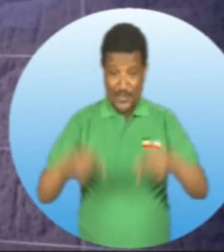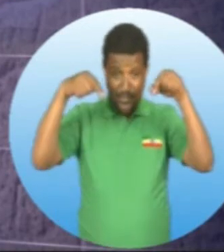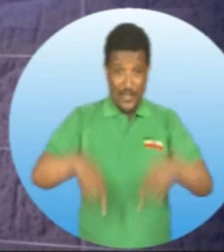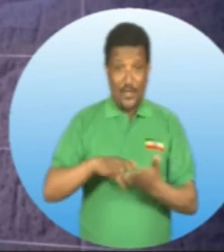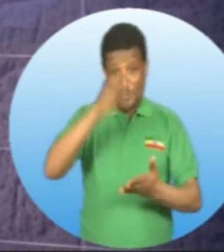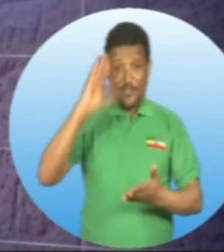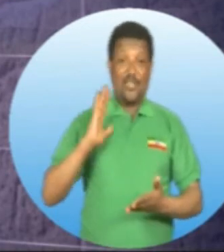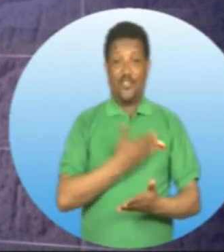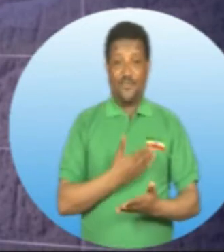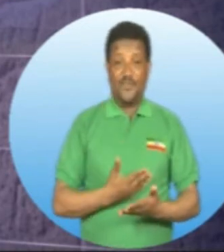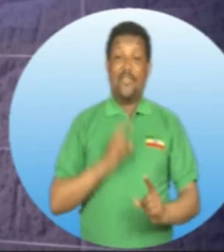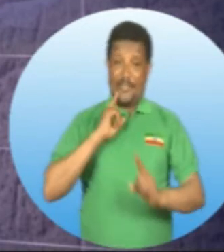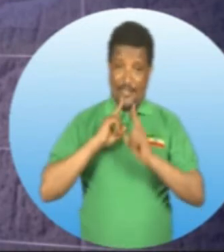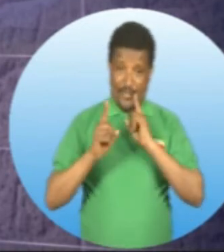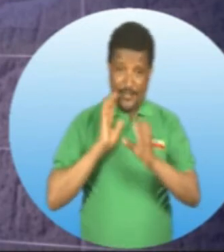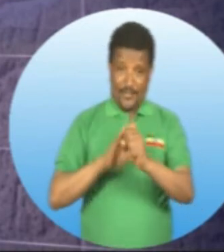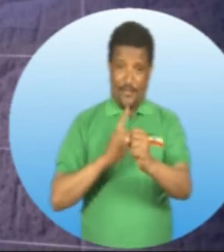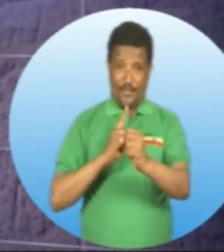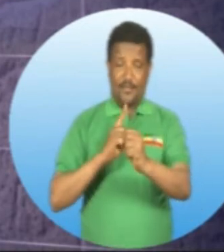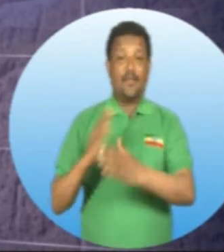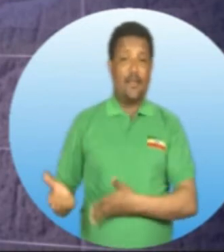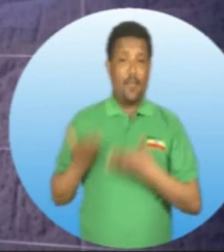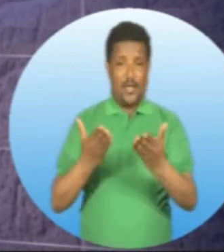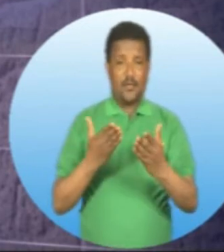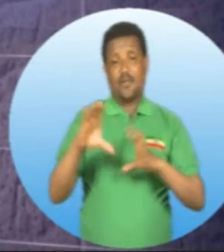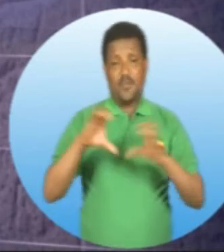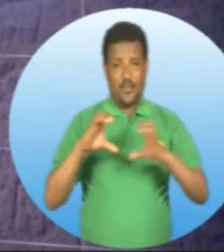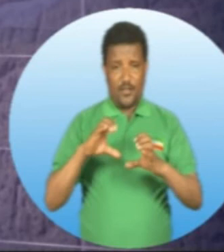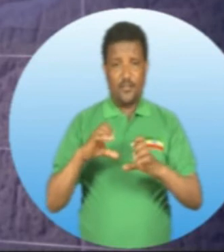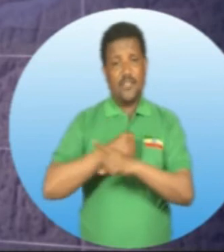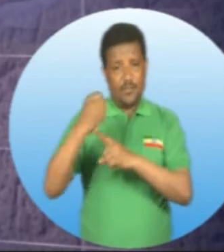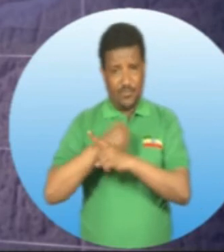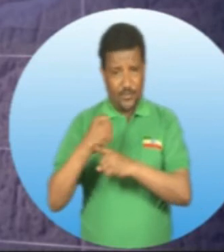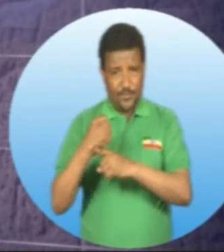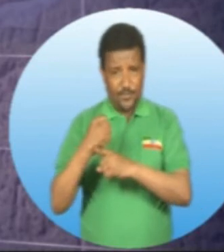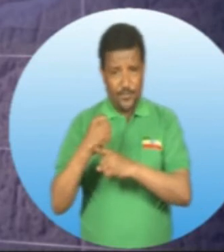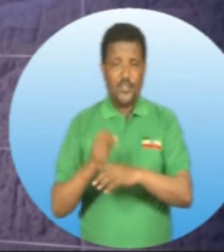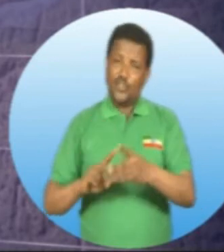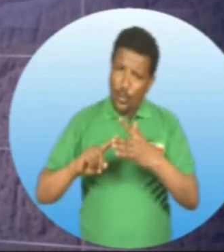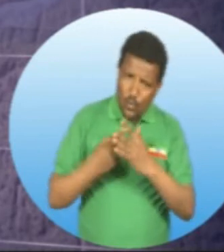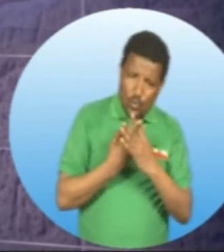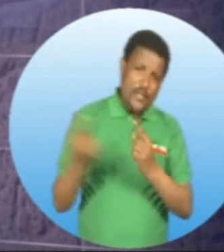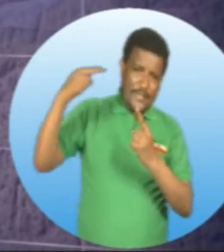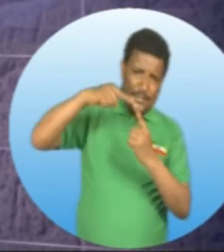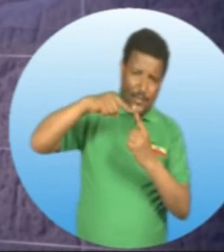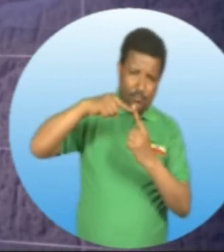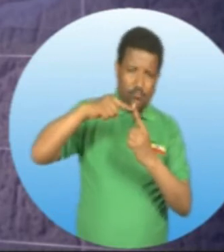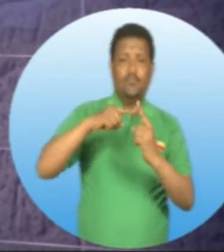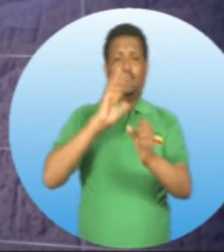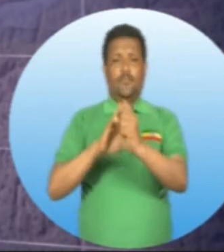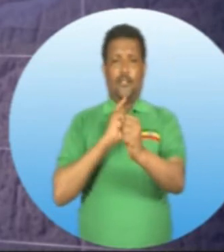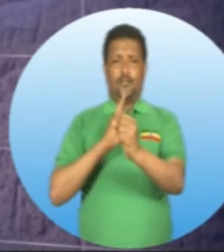ተማሪዎች በዛሬው ትምህርታችን ንግግር ለማቅረብ ከመደረግ ለምምድ አንስቶ እስከ ንግግር ማቅረቢያ